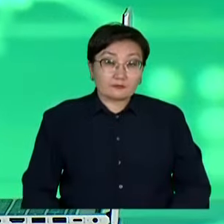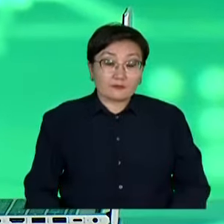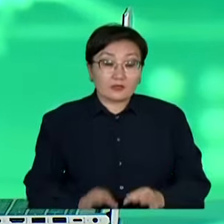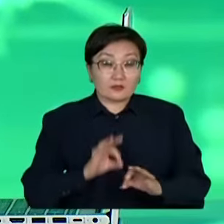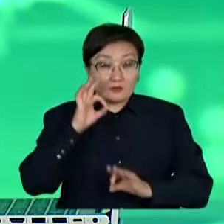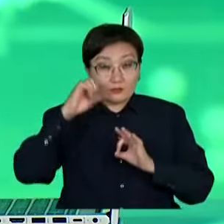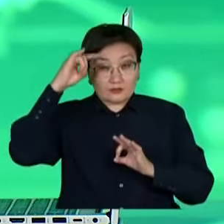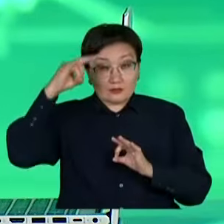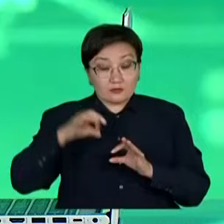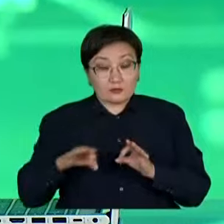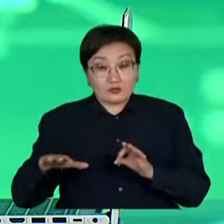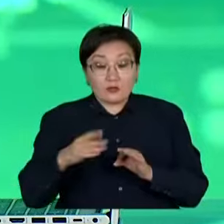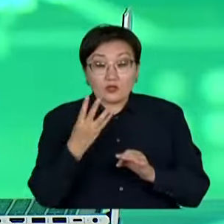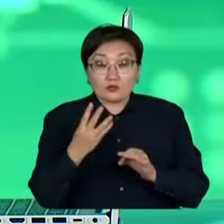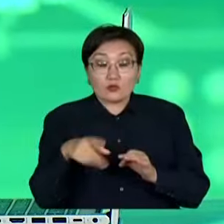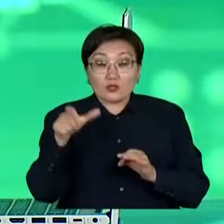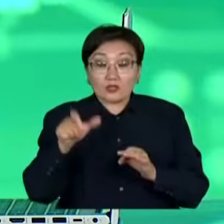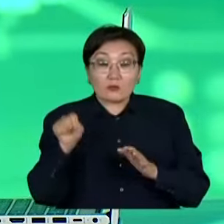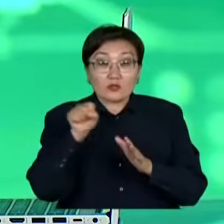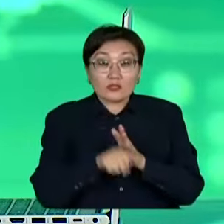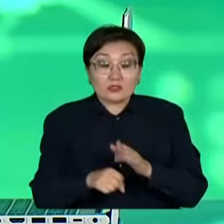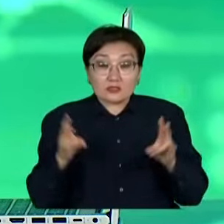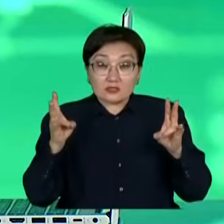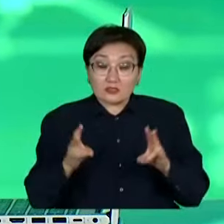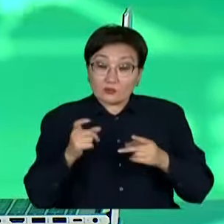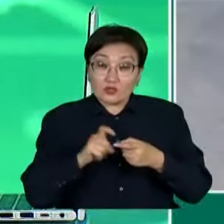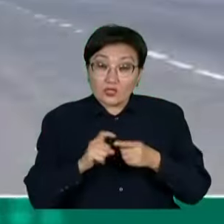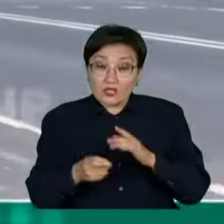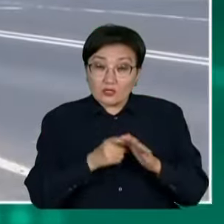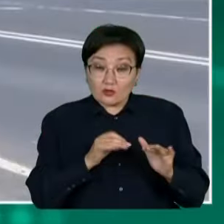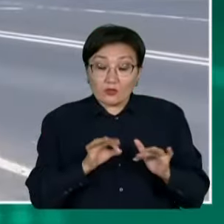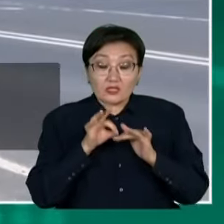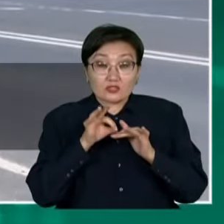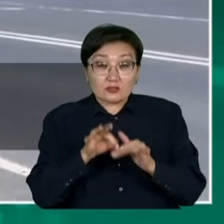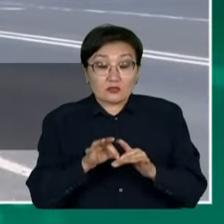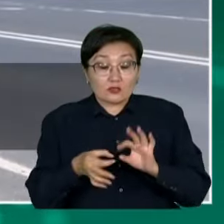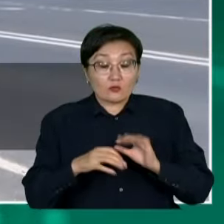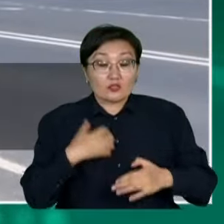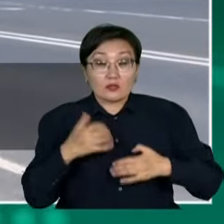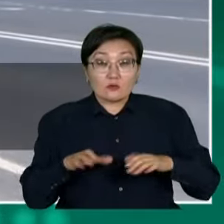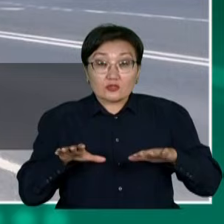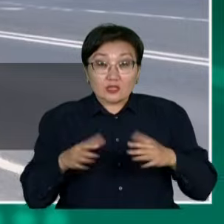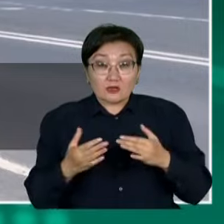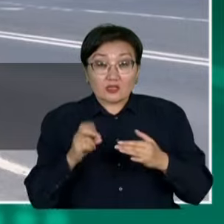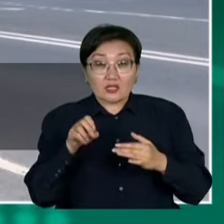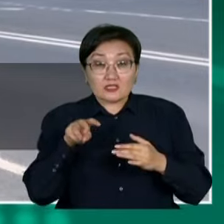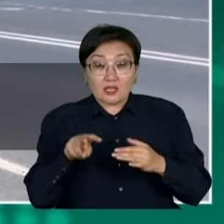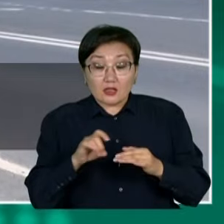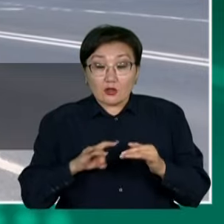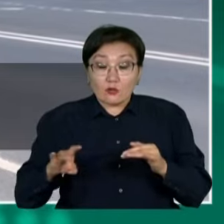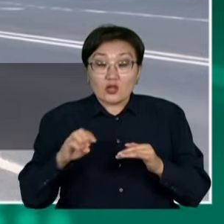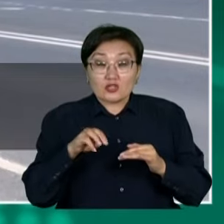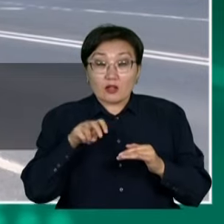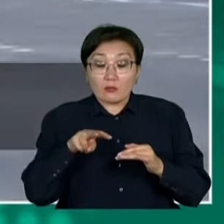Батыс Қазақстан облысында 4 адамның өмірін қиған апатқа қатысты тергеу жүргізіліп жатыр. Жантүршігерлік оқиға Қазтал ауданы